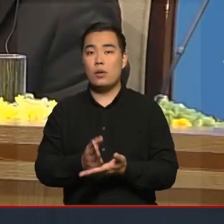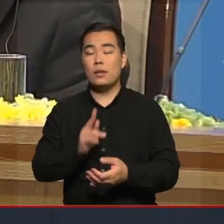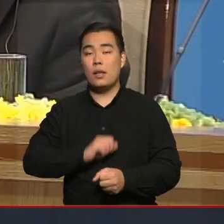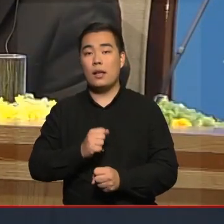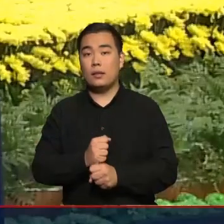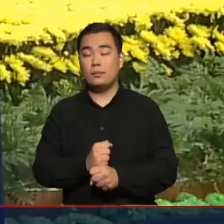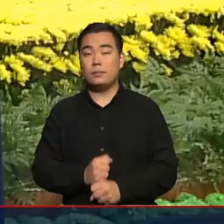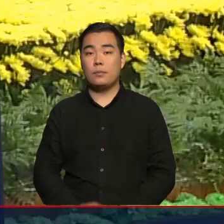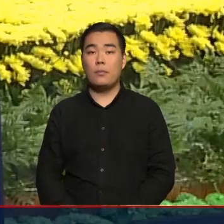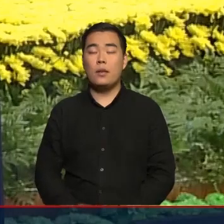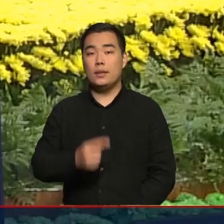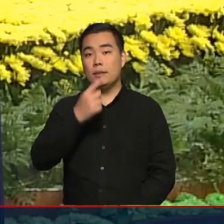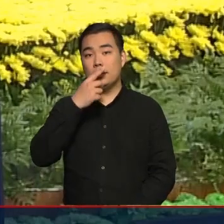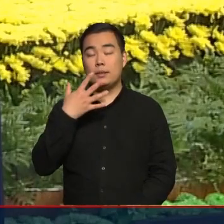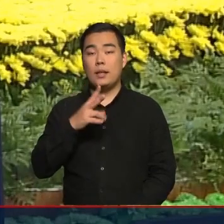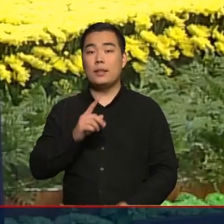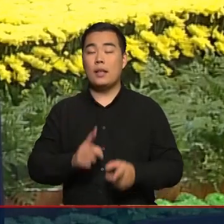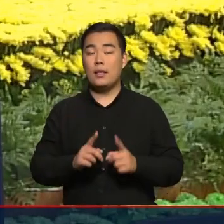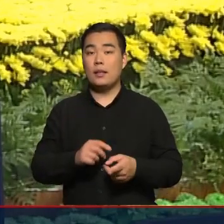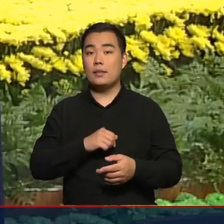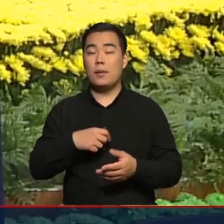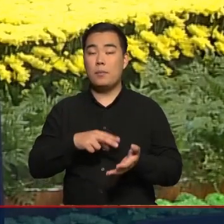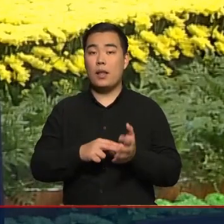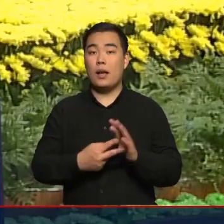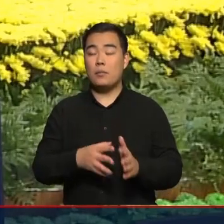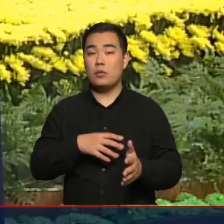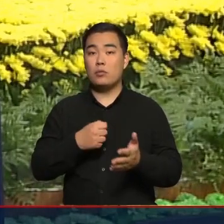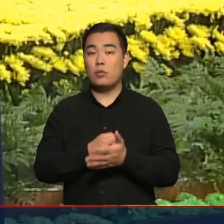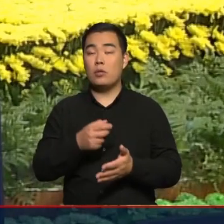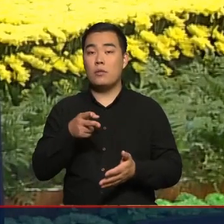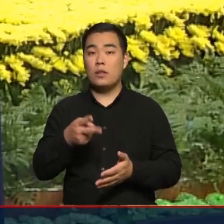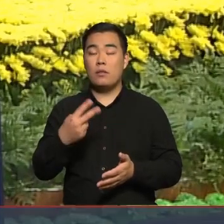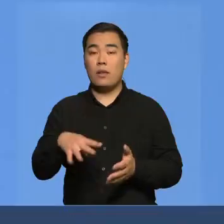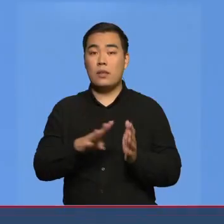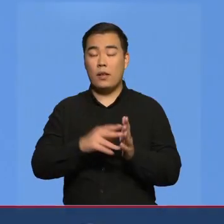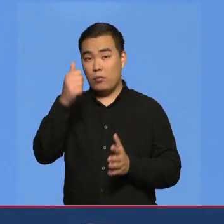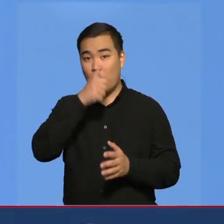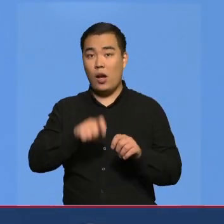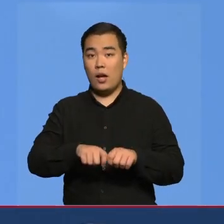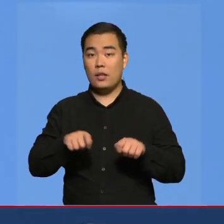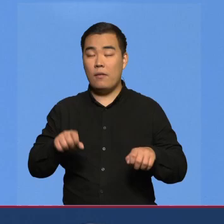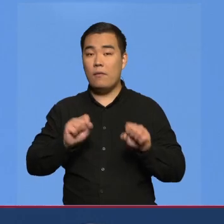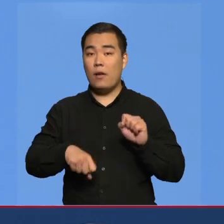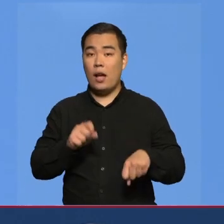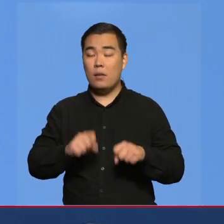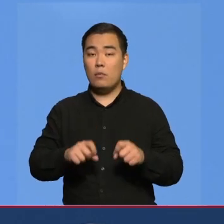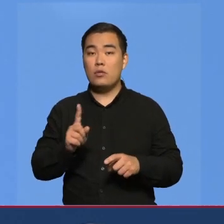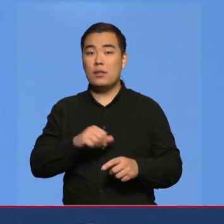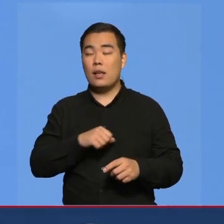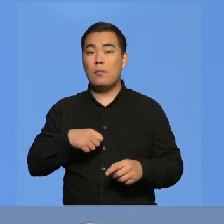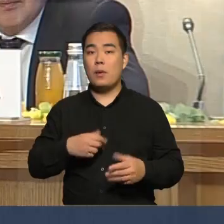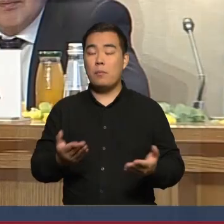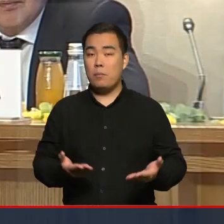сделать недавно принятый национальный инфраструктурный план до 2029 года открывает окно возможностей для местных